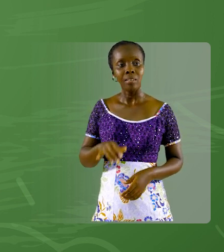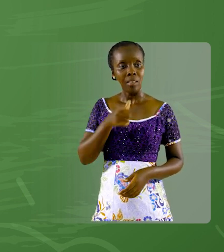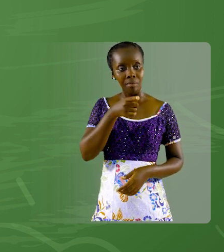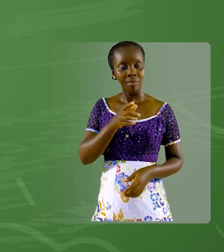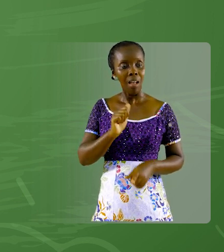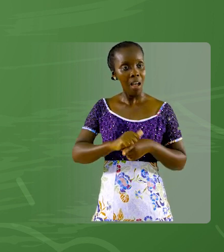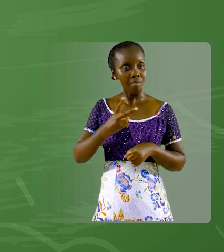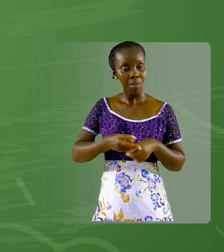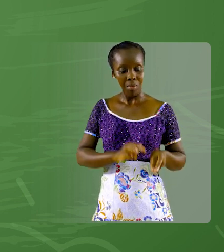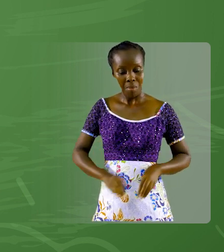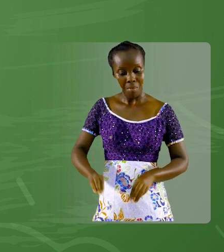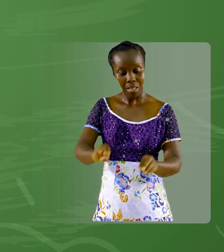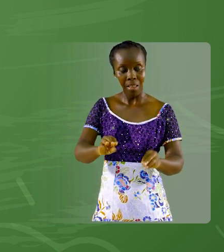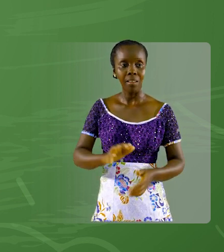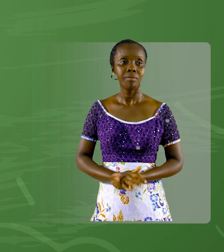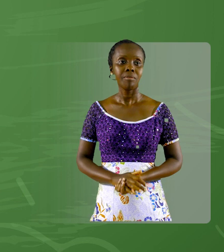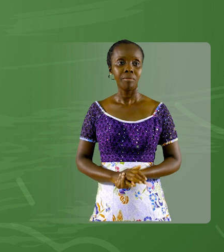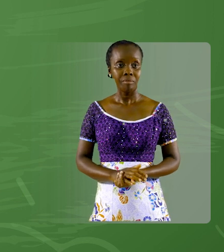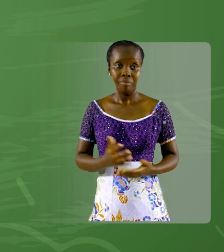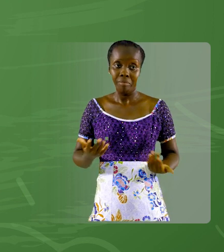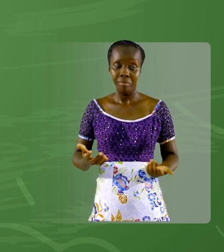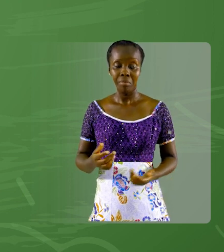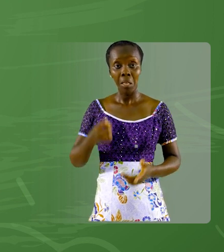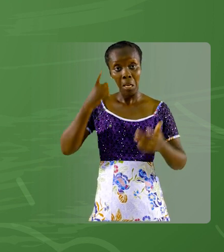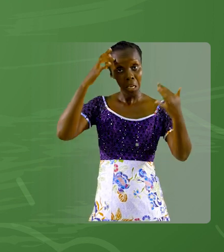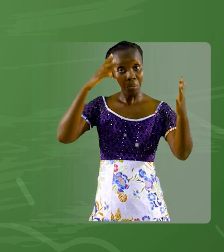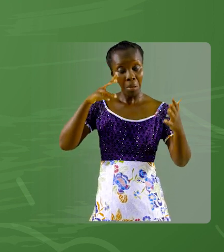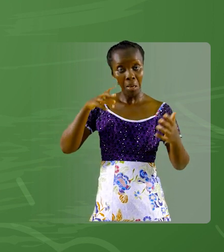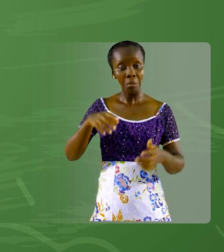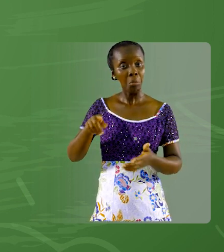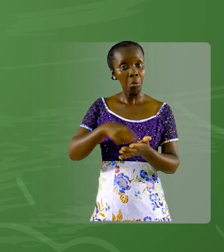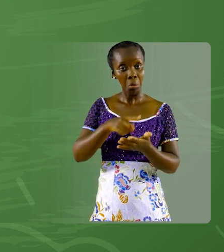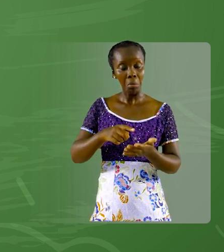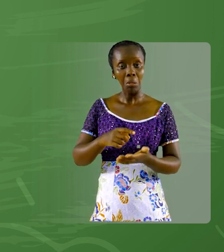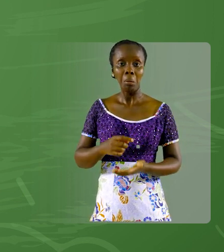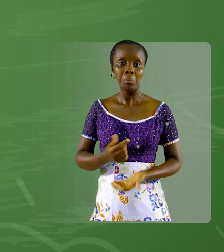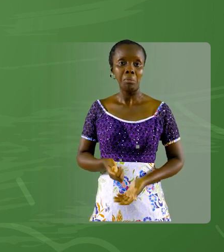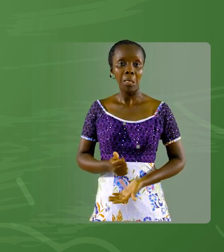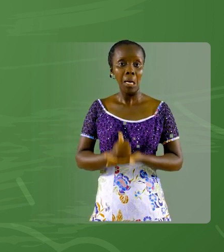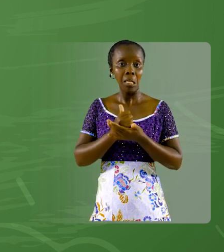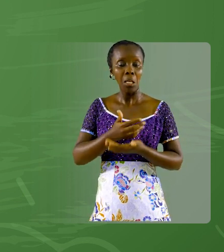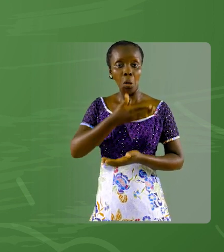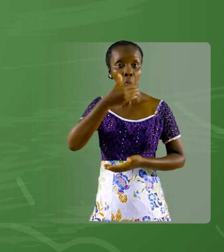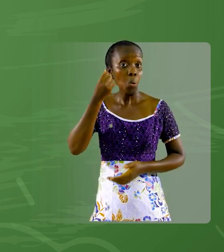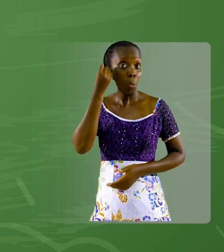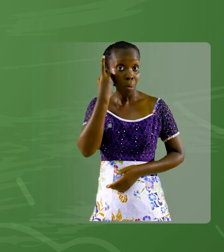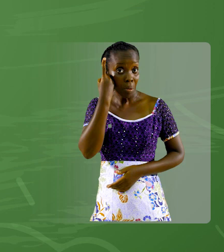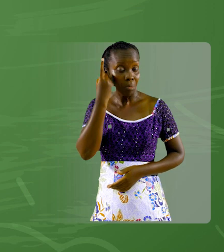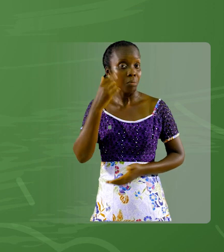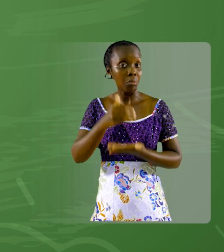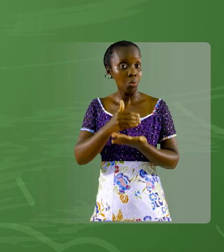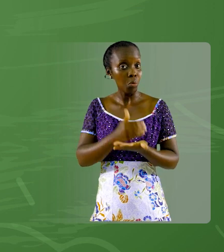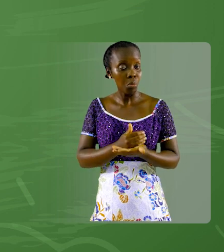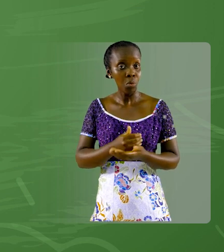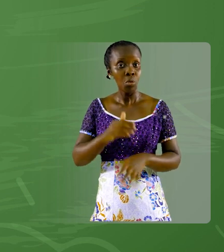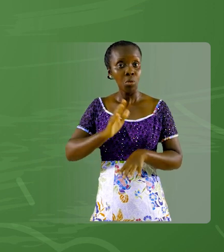manière. J'espère que cette correction vous a permis de renforcer votre compréhension des